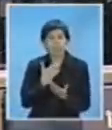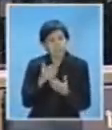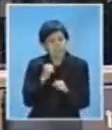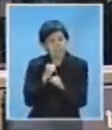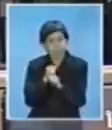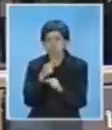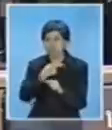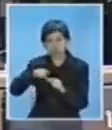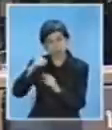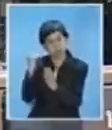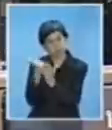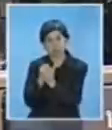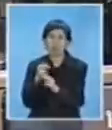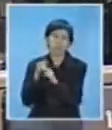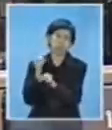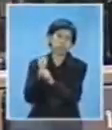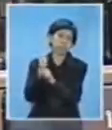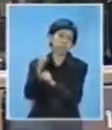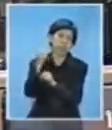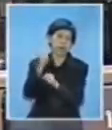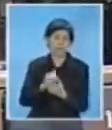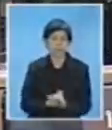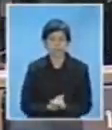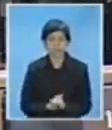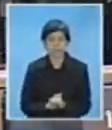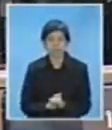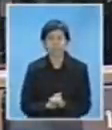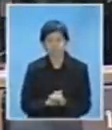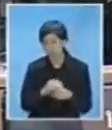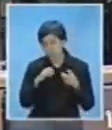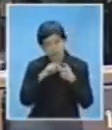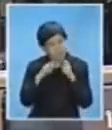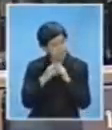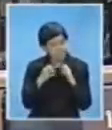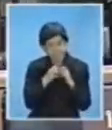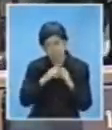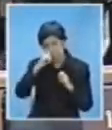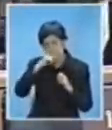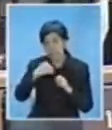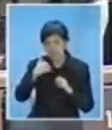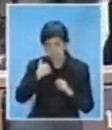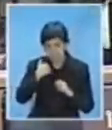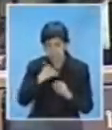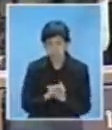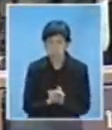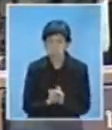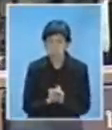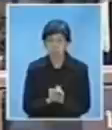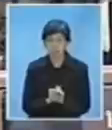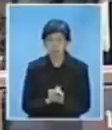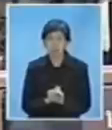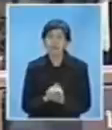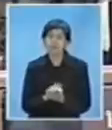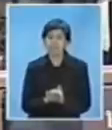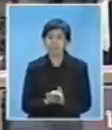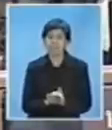จะขึ้นทะเบียนได้แต่ฝ่ายเดียวแล้วก็เป็นเรื่องวุ่นวายที่เกิดขึ้นในประเทศไทยและในศาลใน